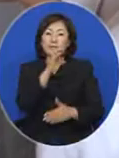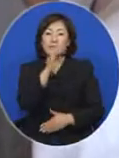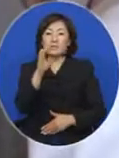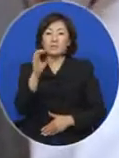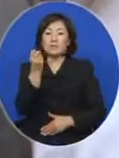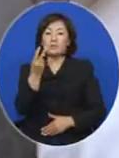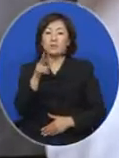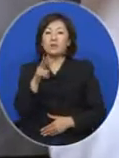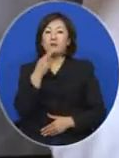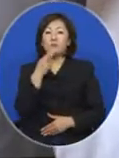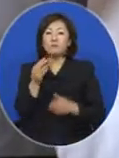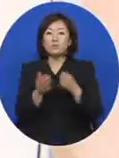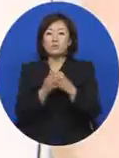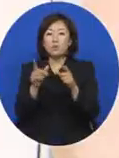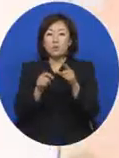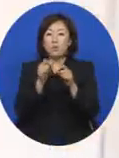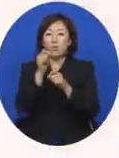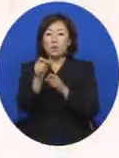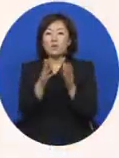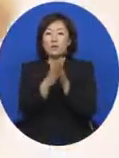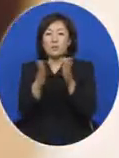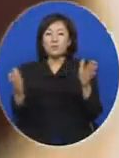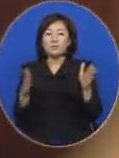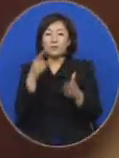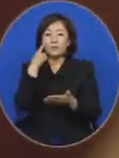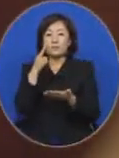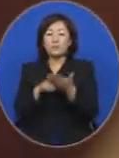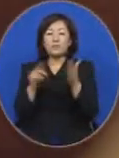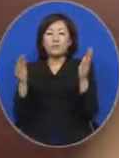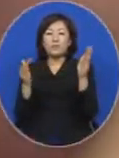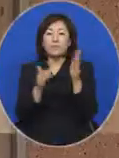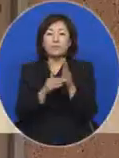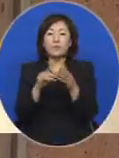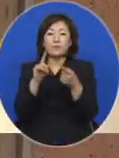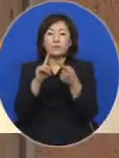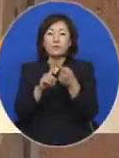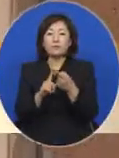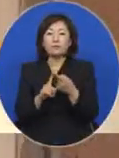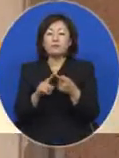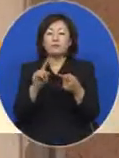CCTV가 없는 오래된 빌라가 표적이 됐습니다. 갔다 오니까 문이